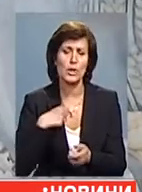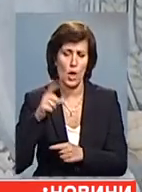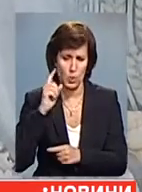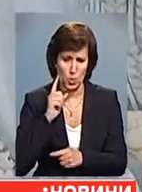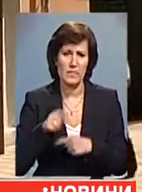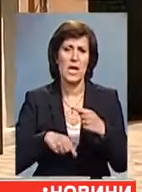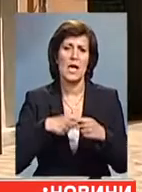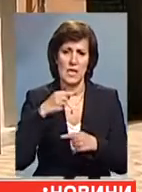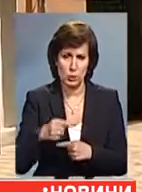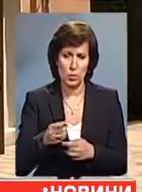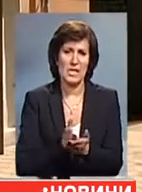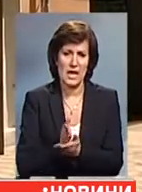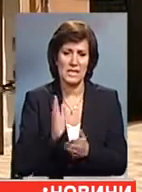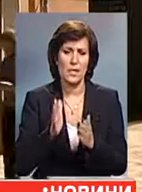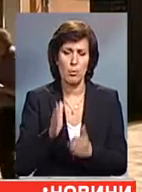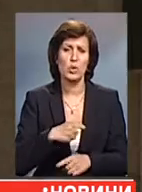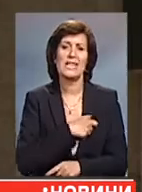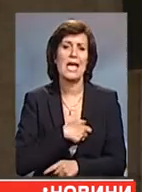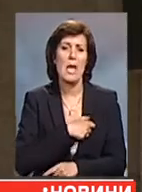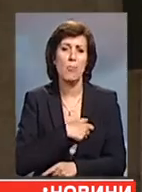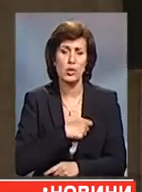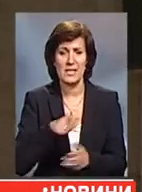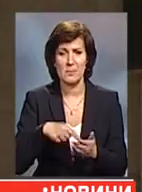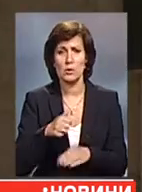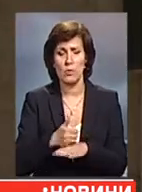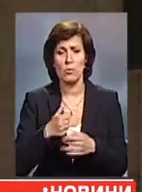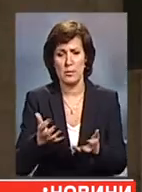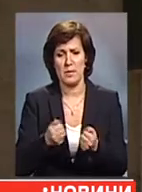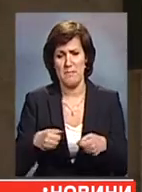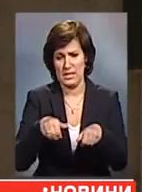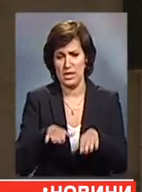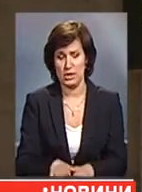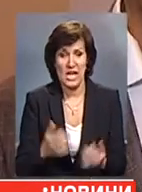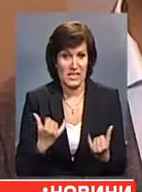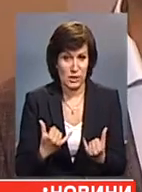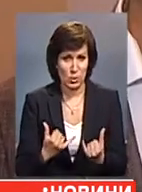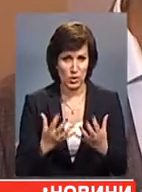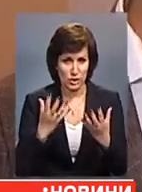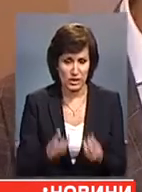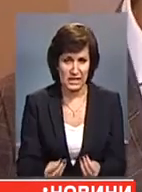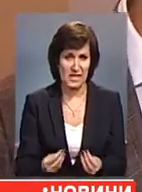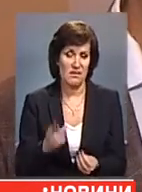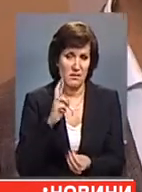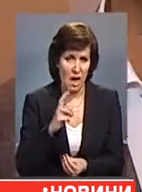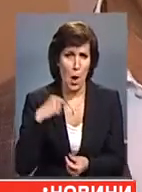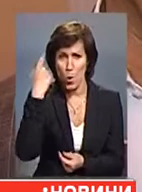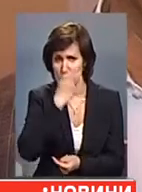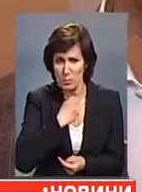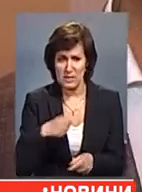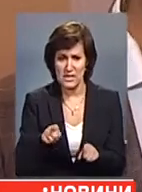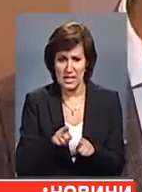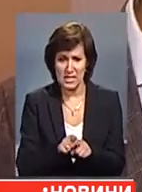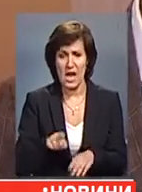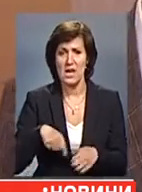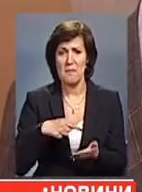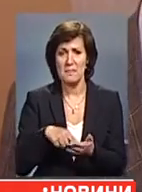наступна каденція, яка буде депутатів і міського голови, будуть приймати певні рішення. На сьогоднішній день я особисто, як міський